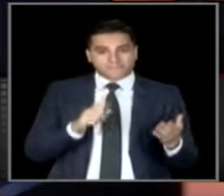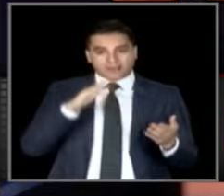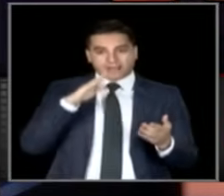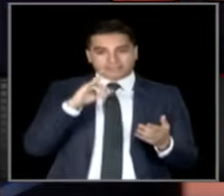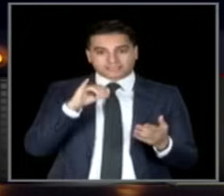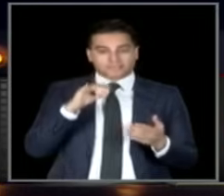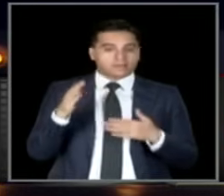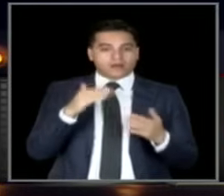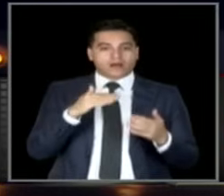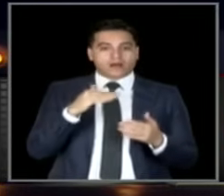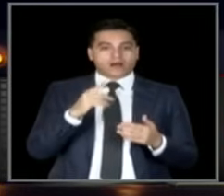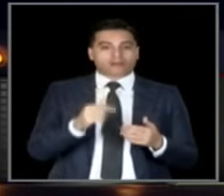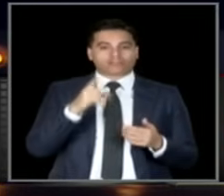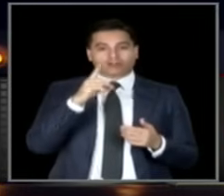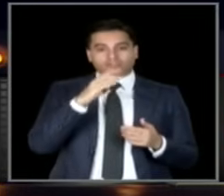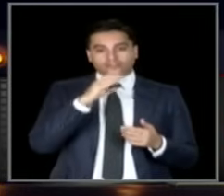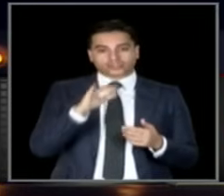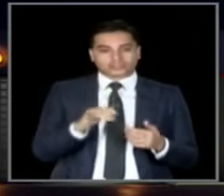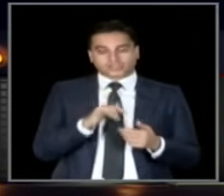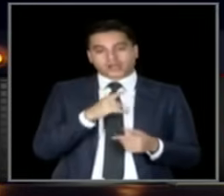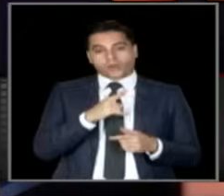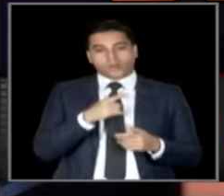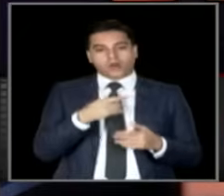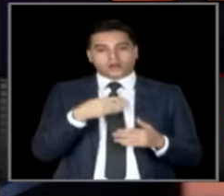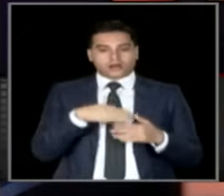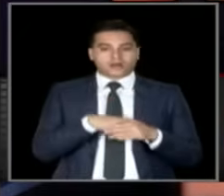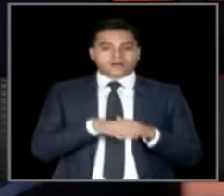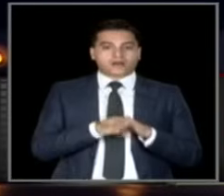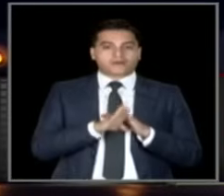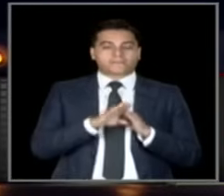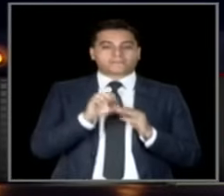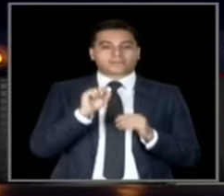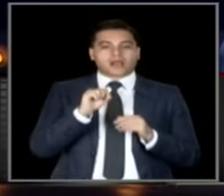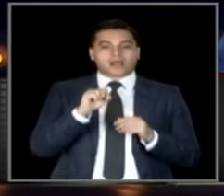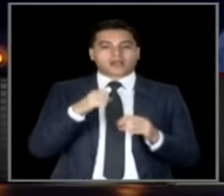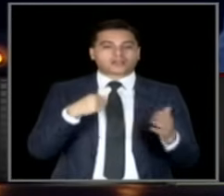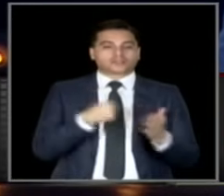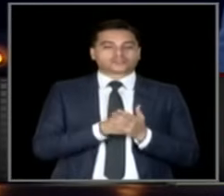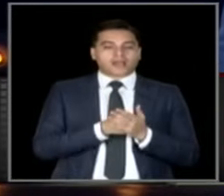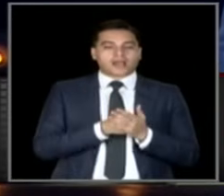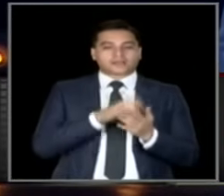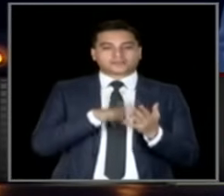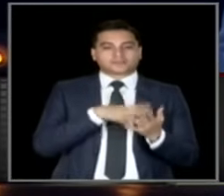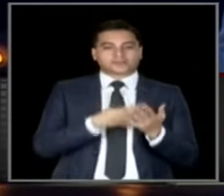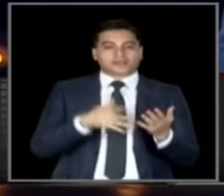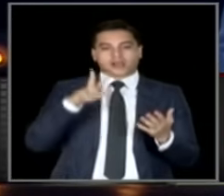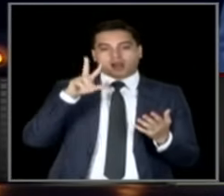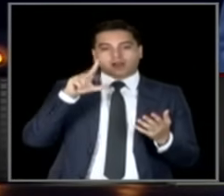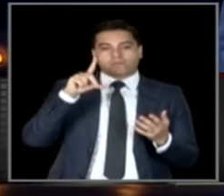خندقجي. باسم دخل قائمة البوكر السنة دي وهو أسير في سجون